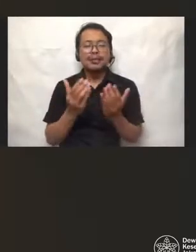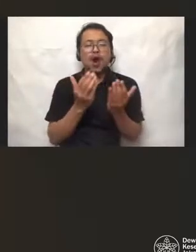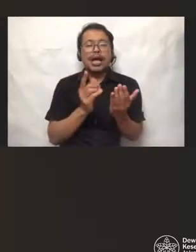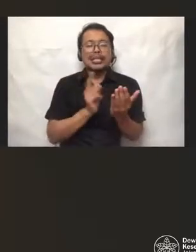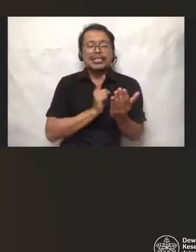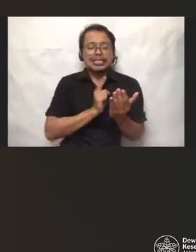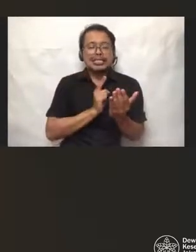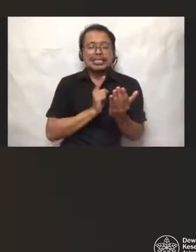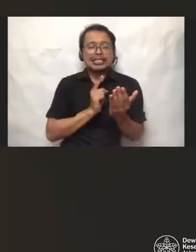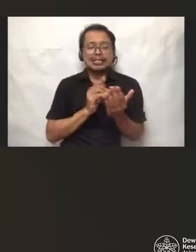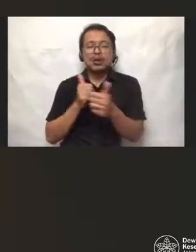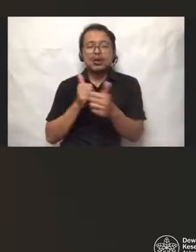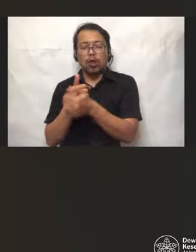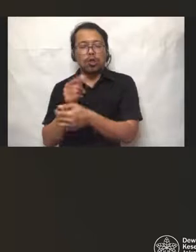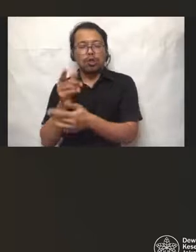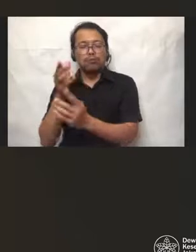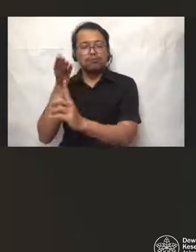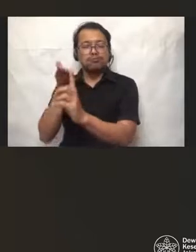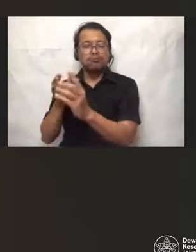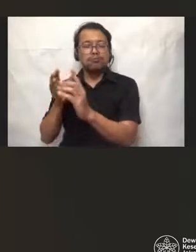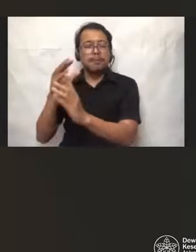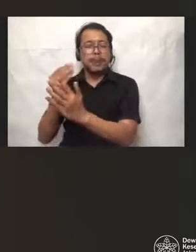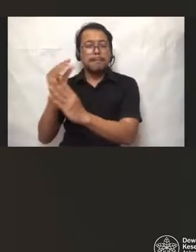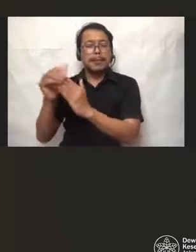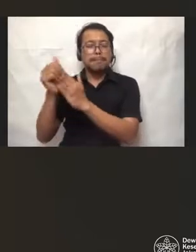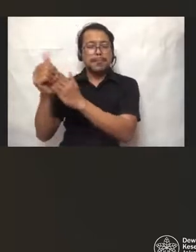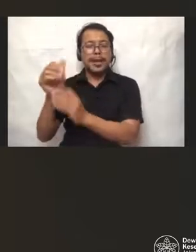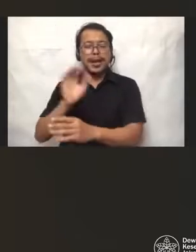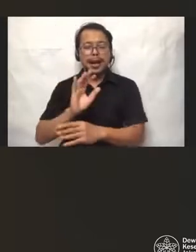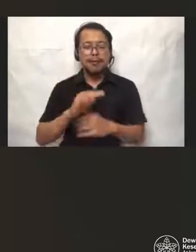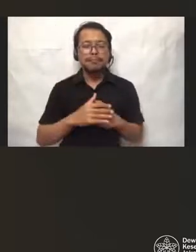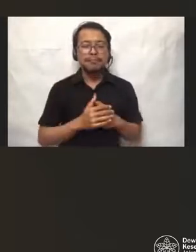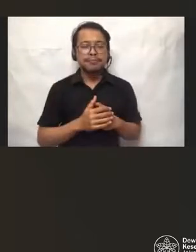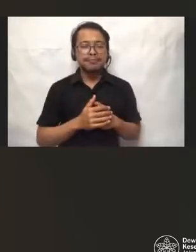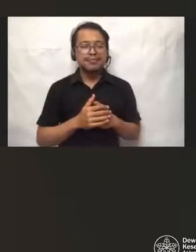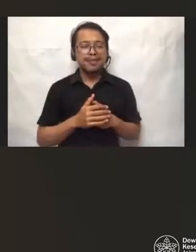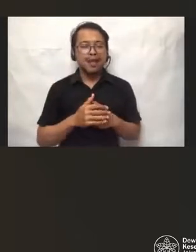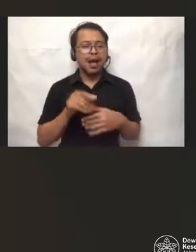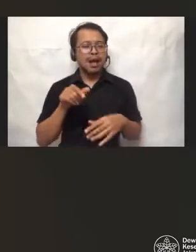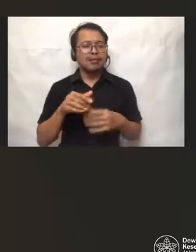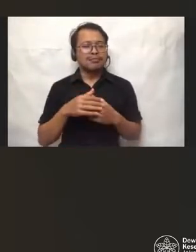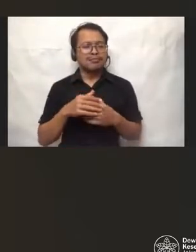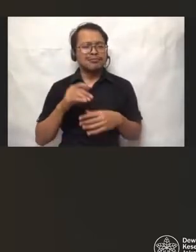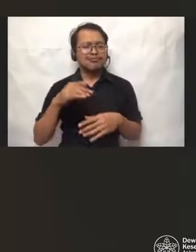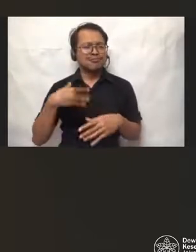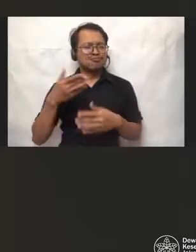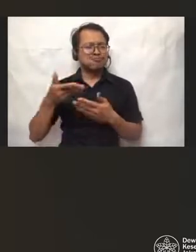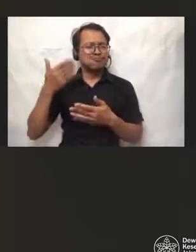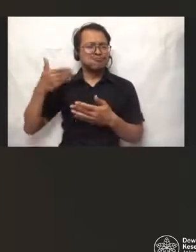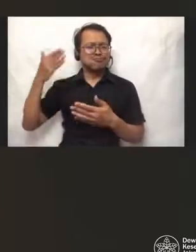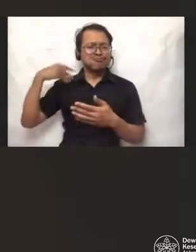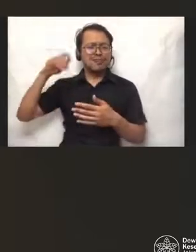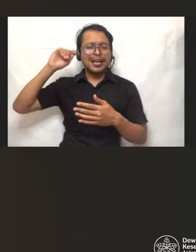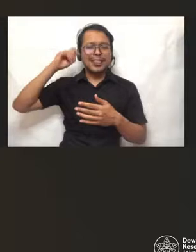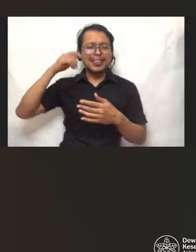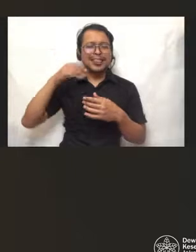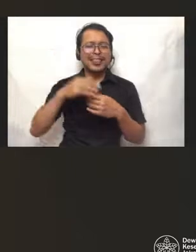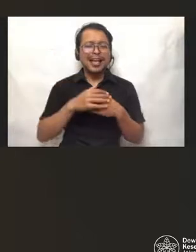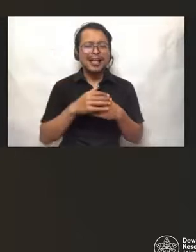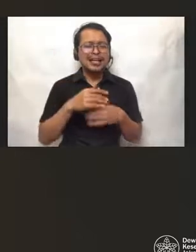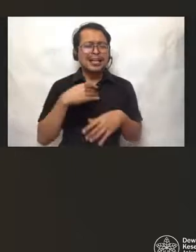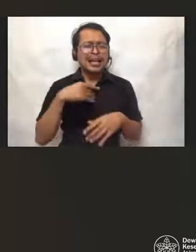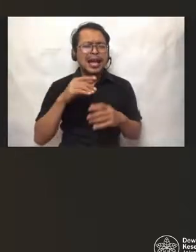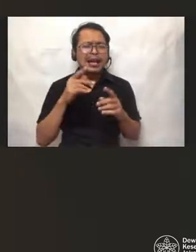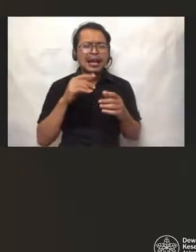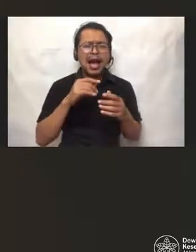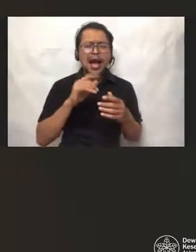Pemandangan ini pun melekat erat di memori saya. Sedikit mengingatkan pada kisah heroik Rosa Parks yang menolak pindah dari kursinya di sebuah